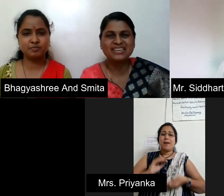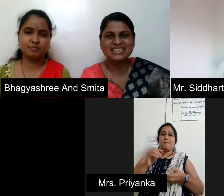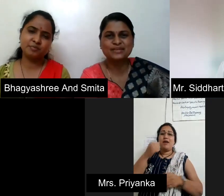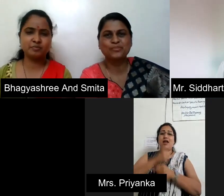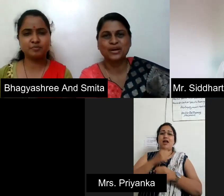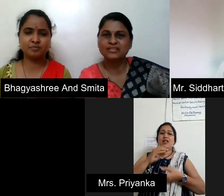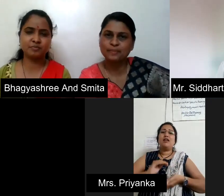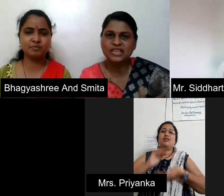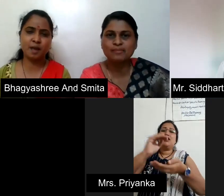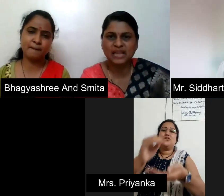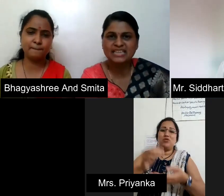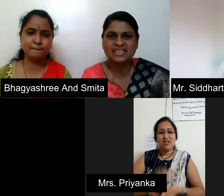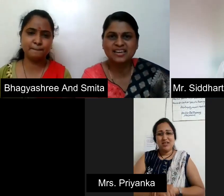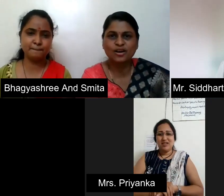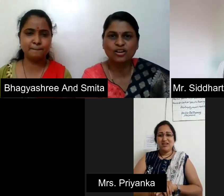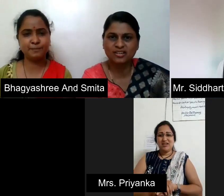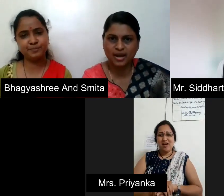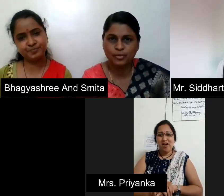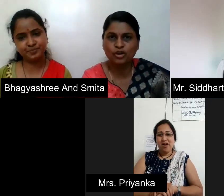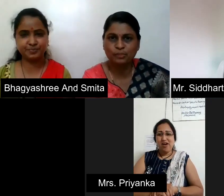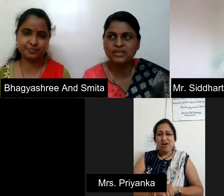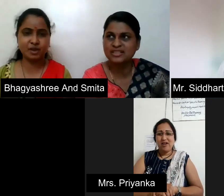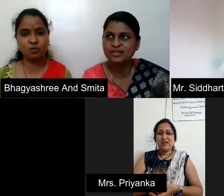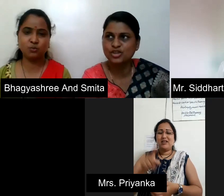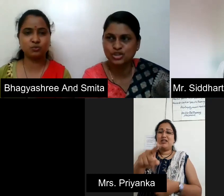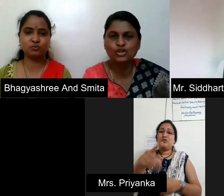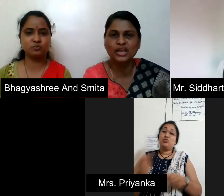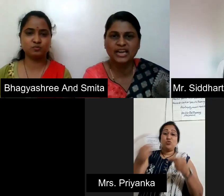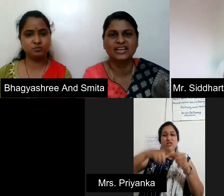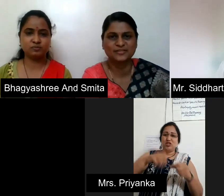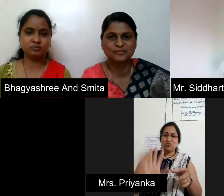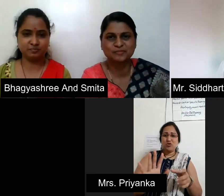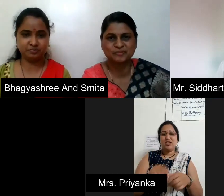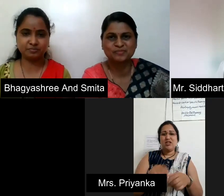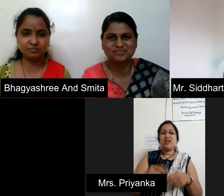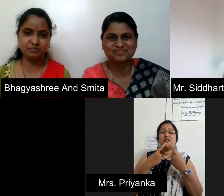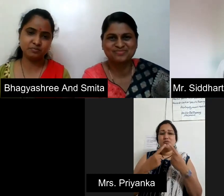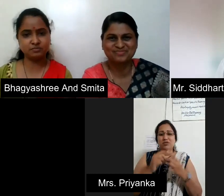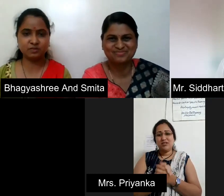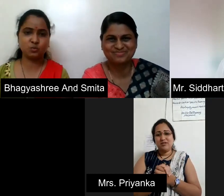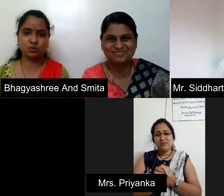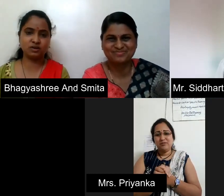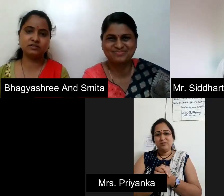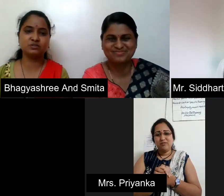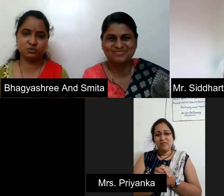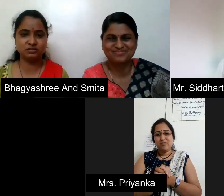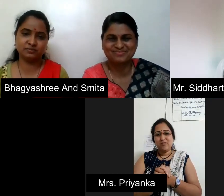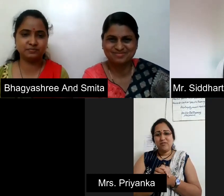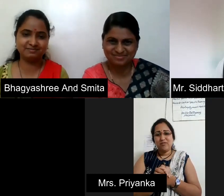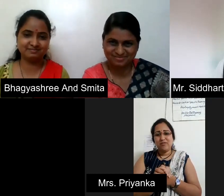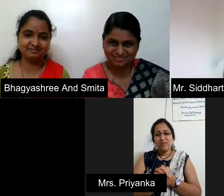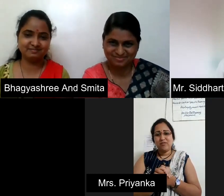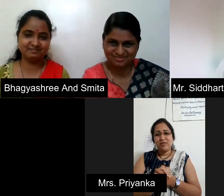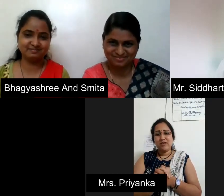ओलंपिक में। ये सब पूरा तब से हम नाई से और अबे ओलंपिक से जुड़े। क्या बात है। तो मतलब